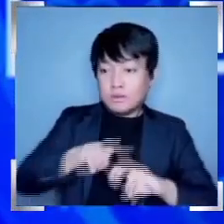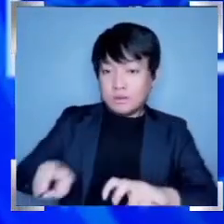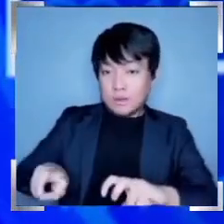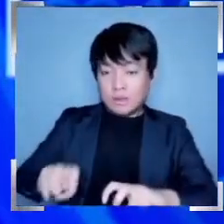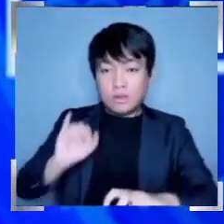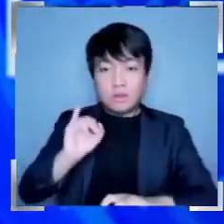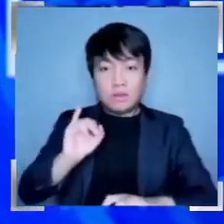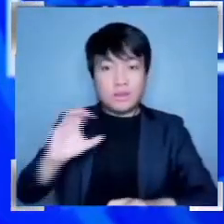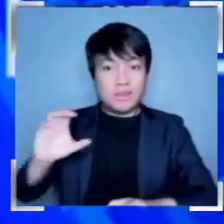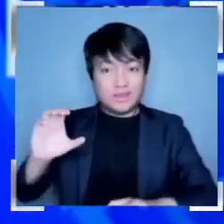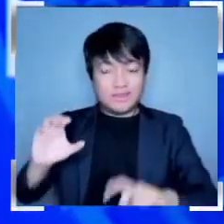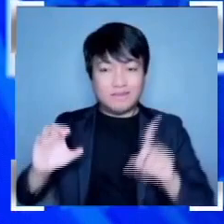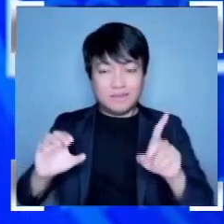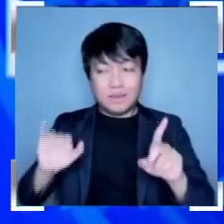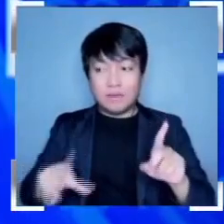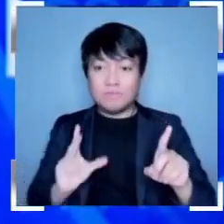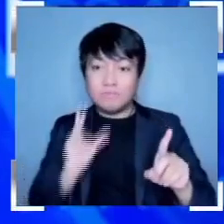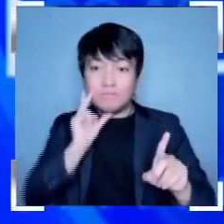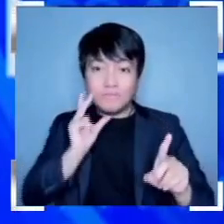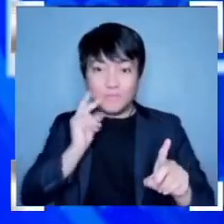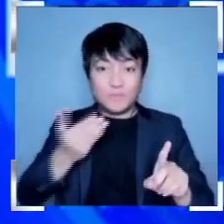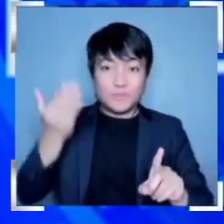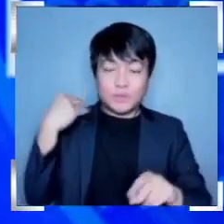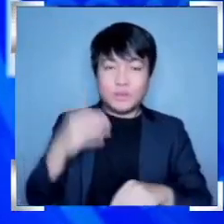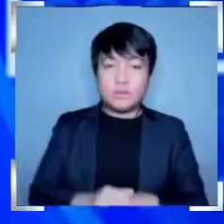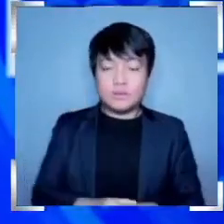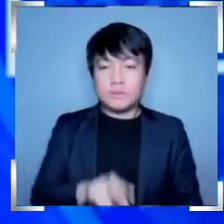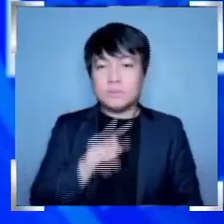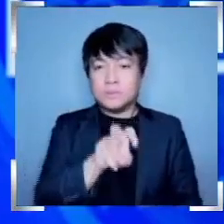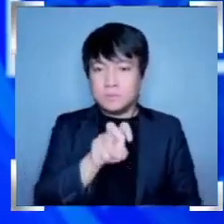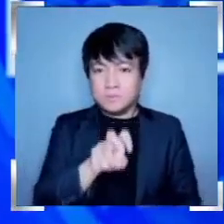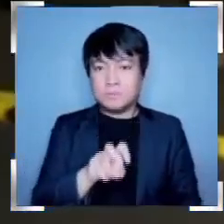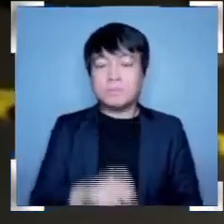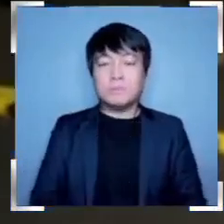Duterte. Saksi, si Evan Marina at JP Soriano.